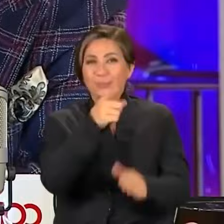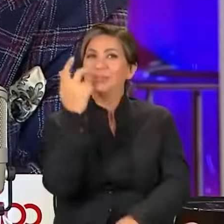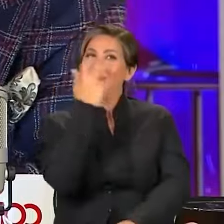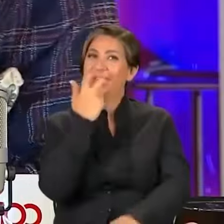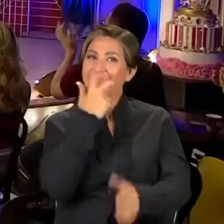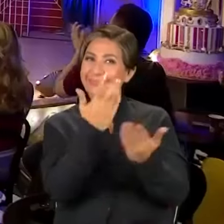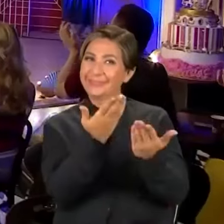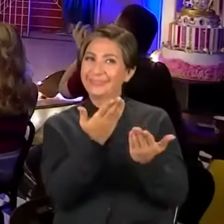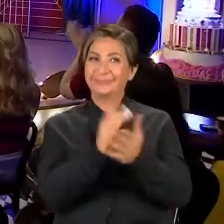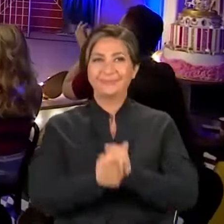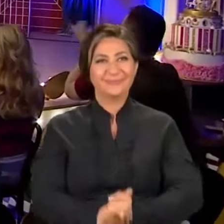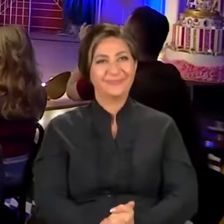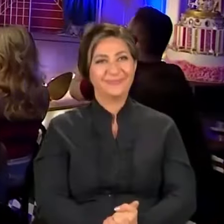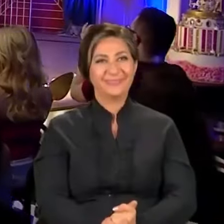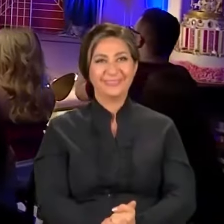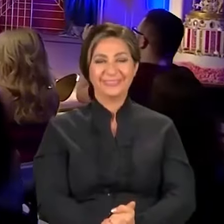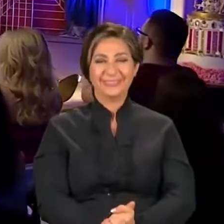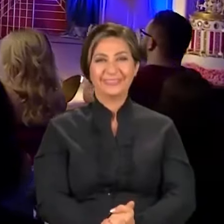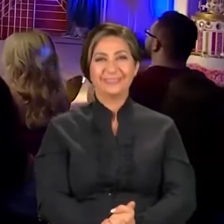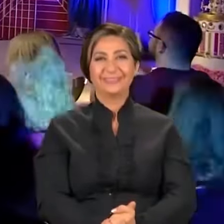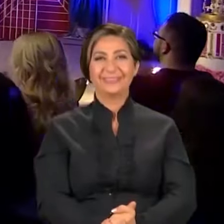şarkı söyleyeceksin. Hadi.